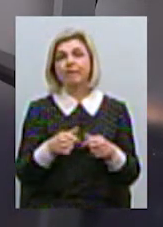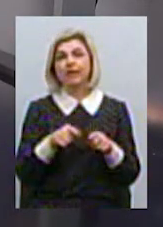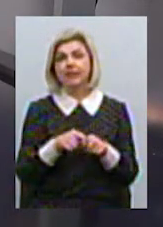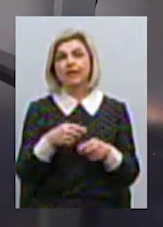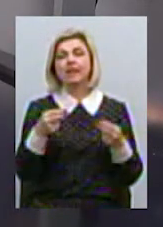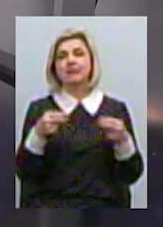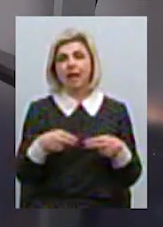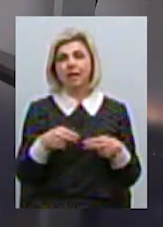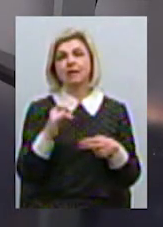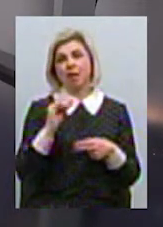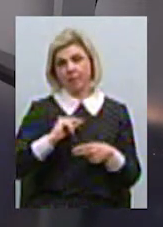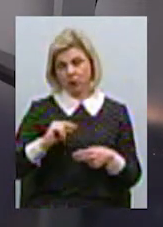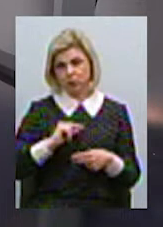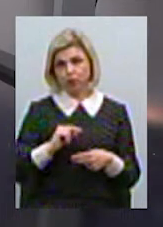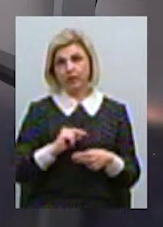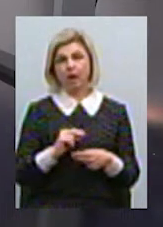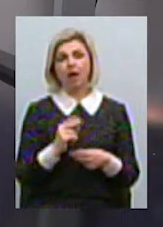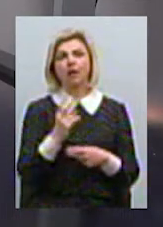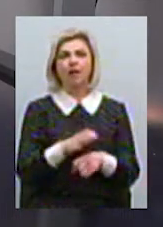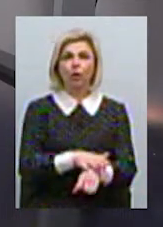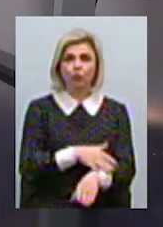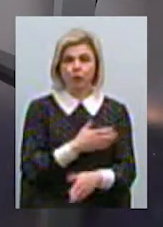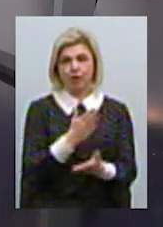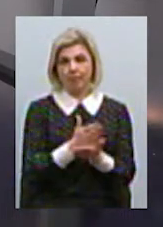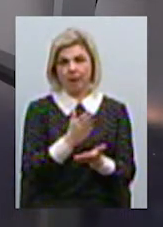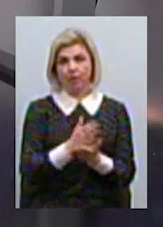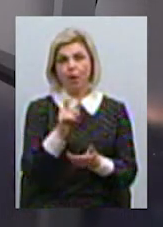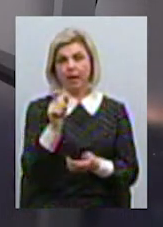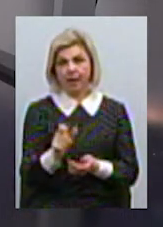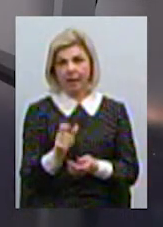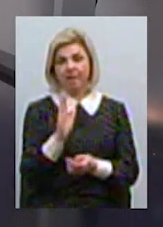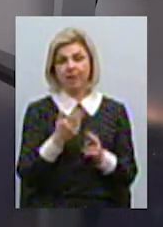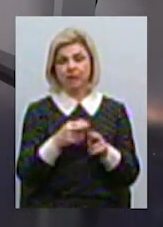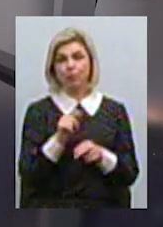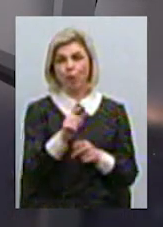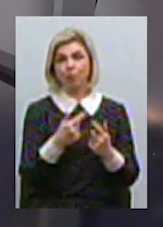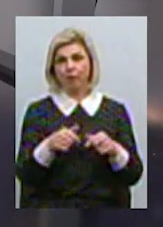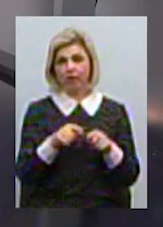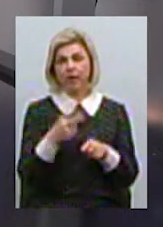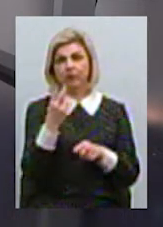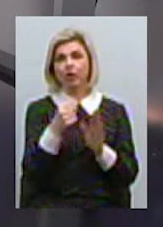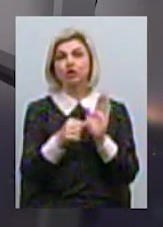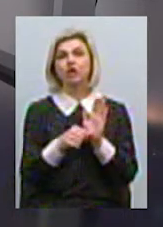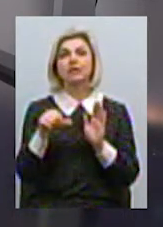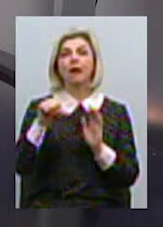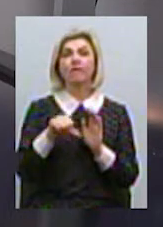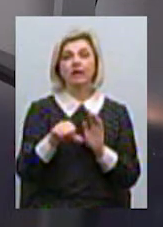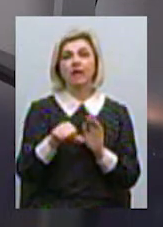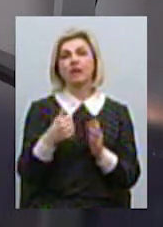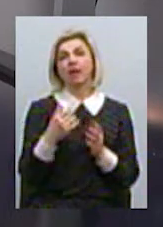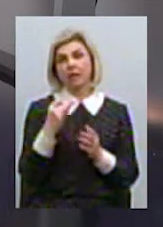ДРАС Open Space працює. Найдовше перебування клієнта в цьому відділі – це 26 хвилин. Тобто людина